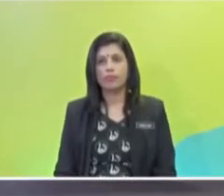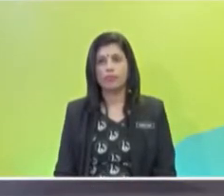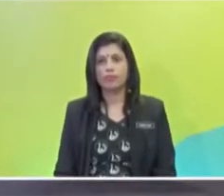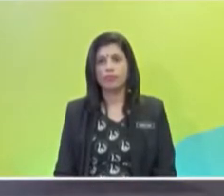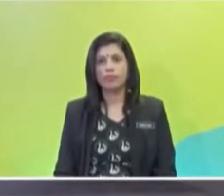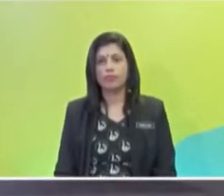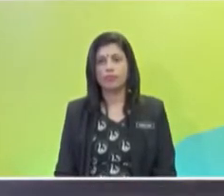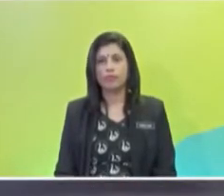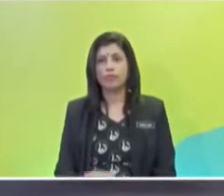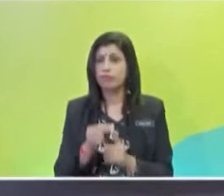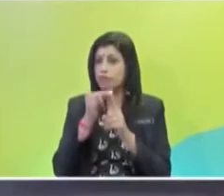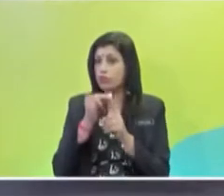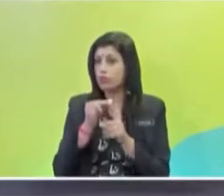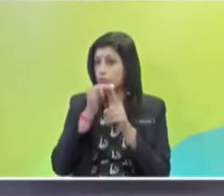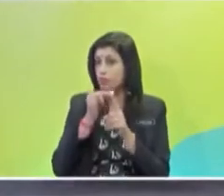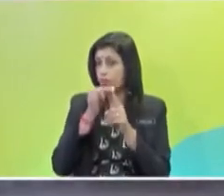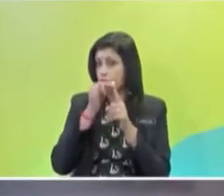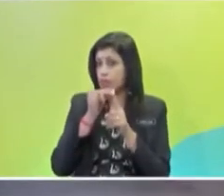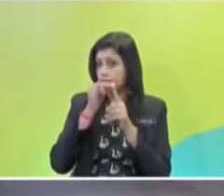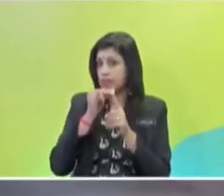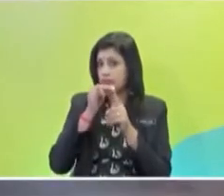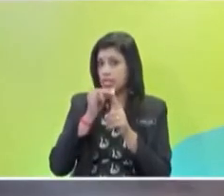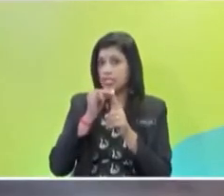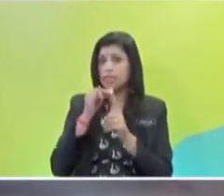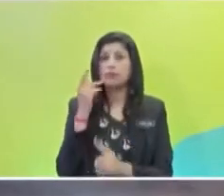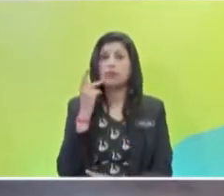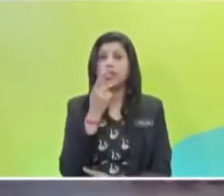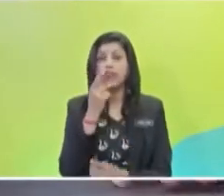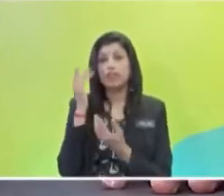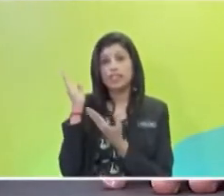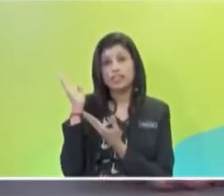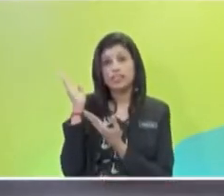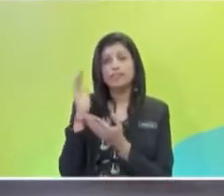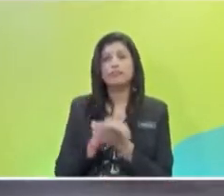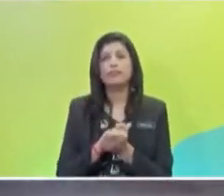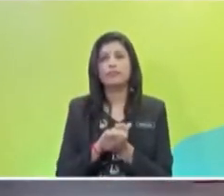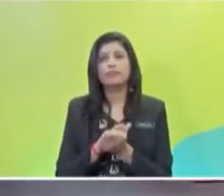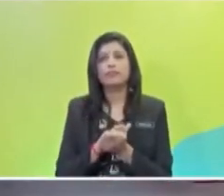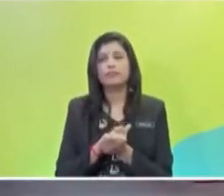dia tu? Ni apa cikgu? Rendang ke? Rendang. Wah, pulut dan